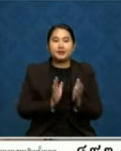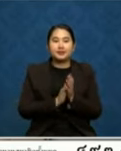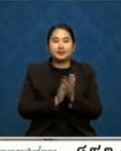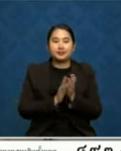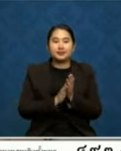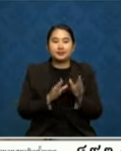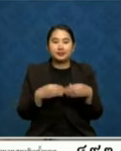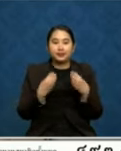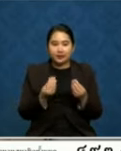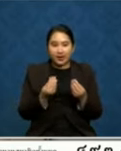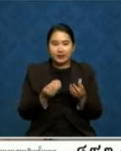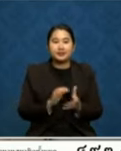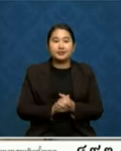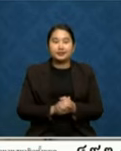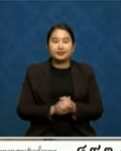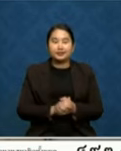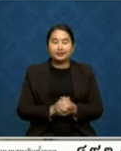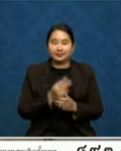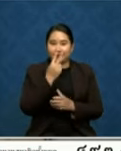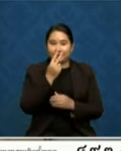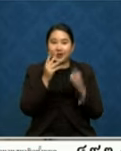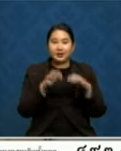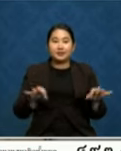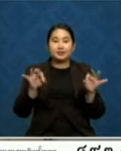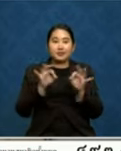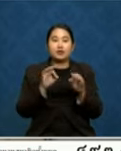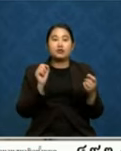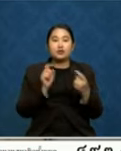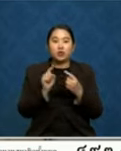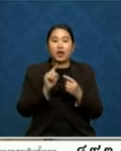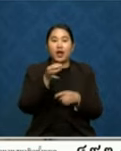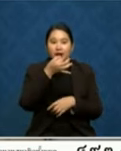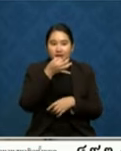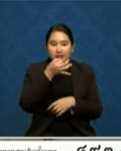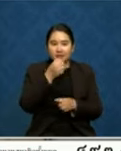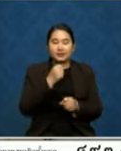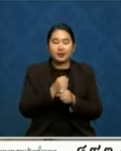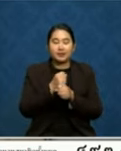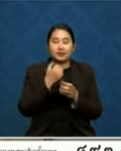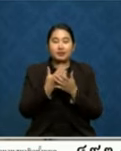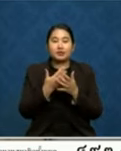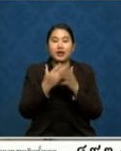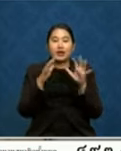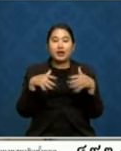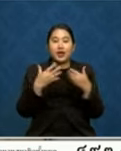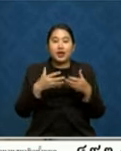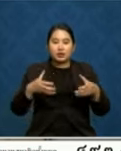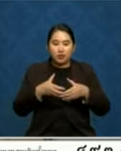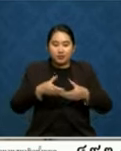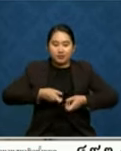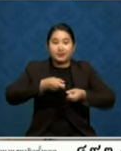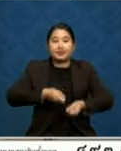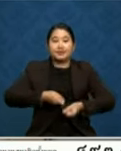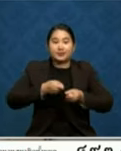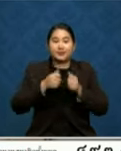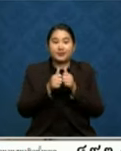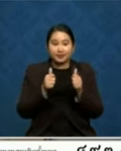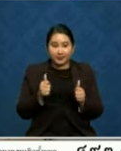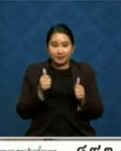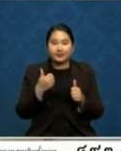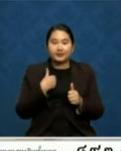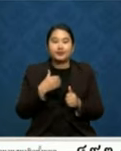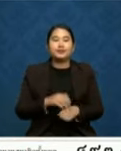นะครับถือว่าได้เห็นความสำคัญของอาชีพและรายได้ของพี่น้องเกษตรกรอย่างไรก็ตามครับ